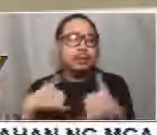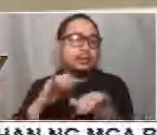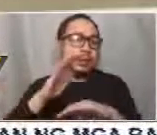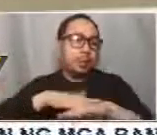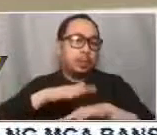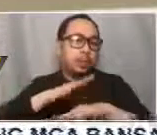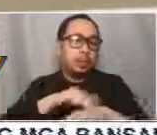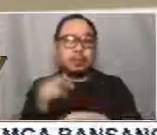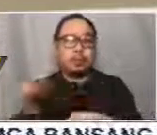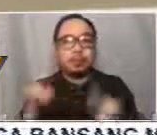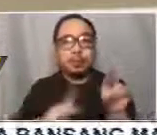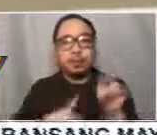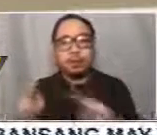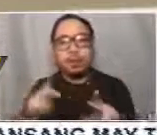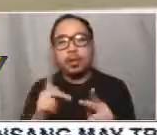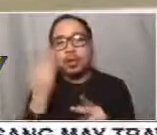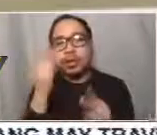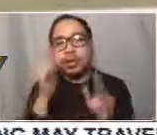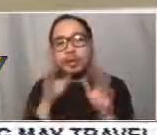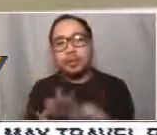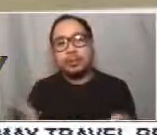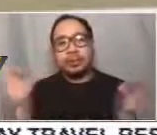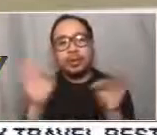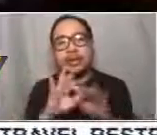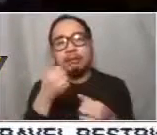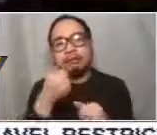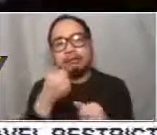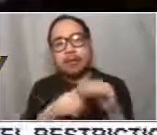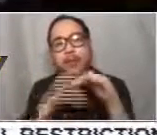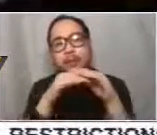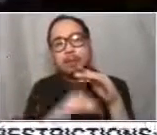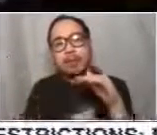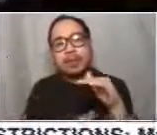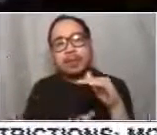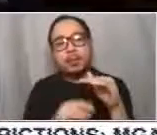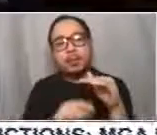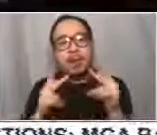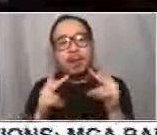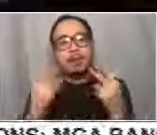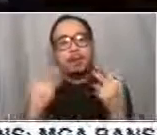control ng mga mayors natin, yung minimum health protocols. Mela Lesmora para sa Bayan.